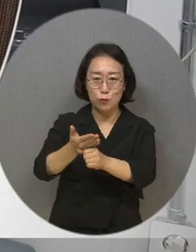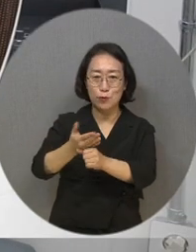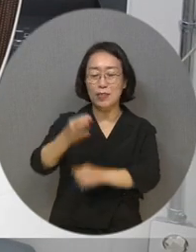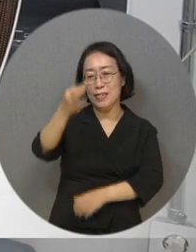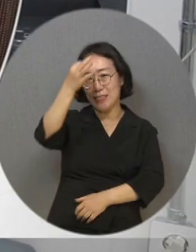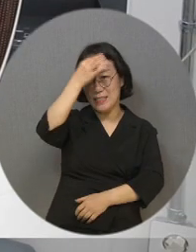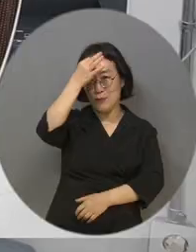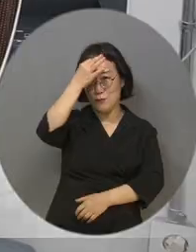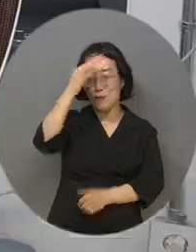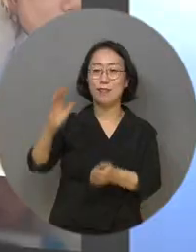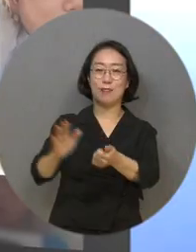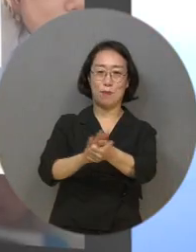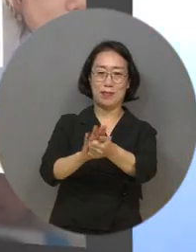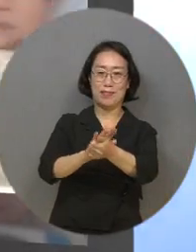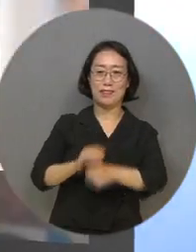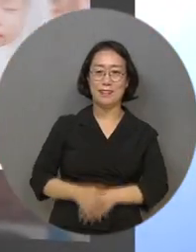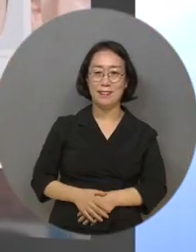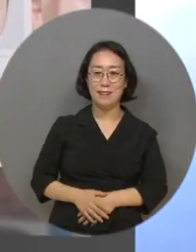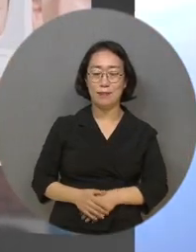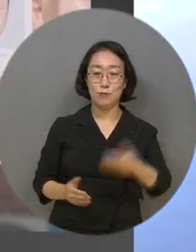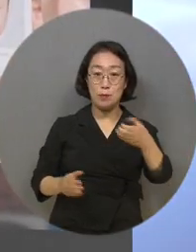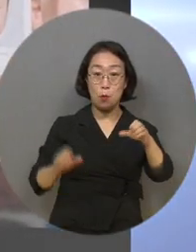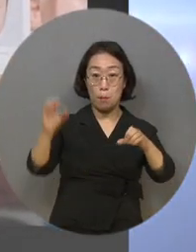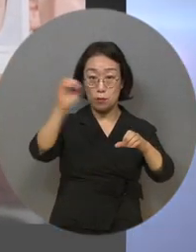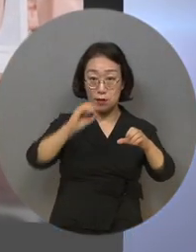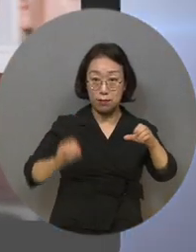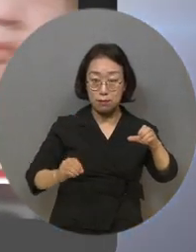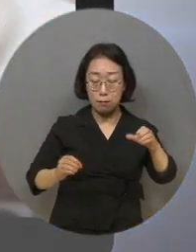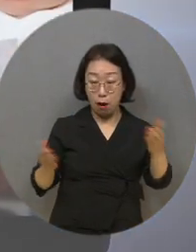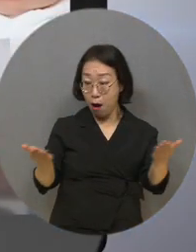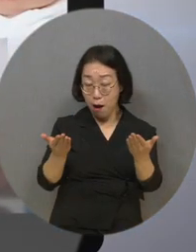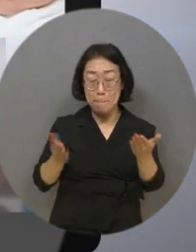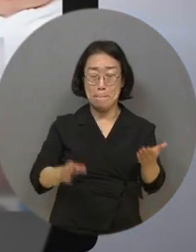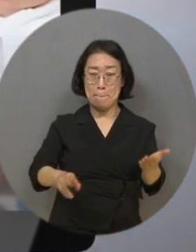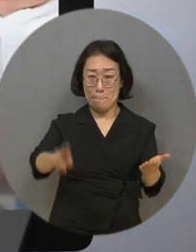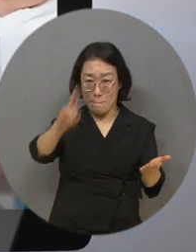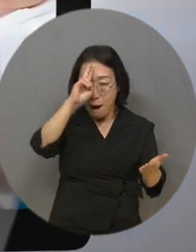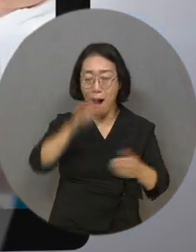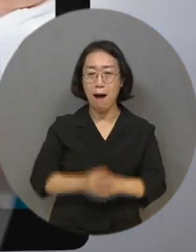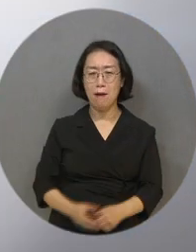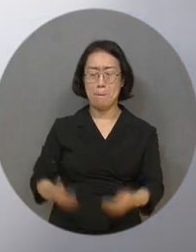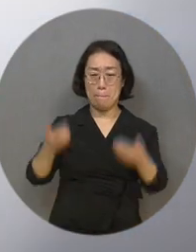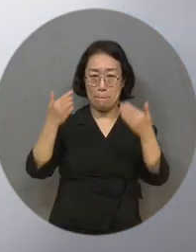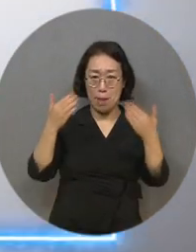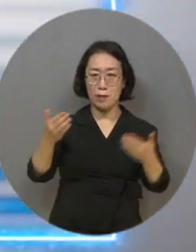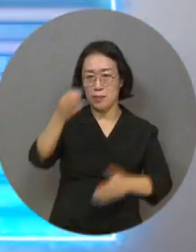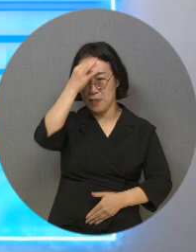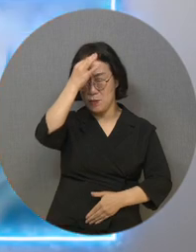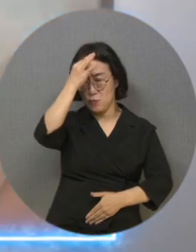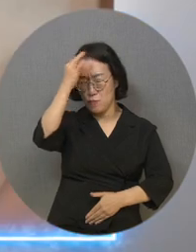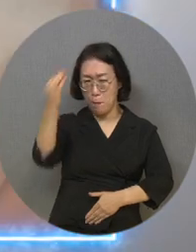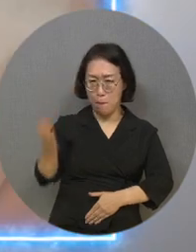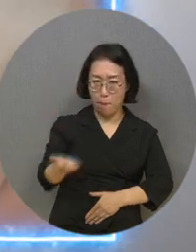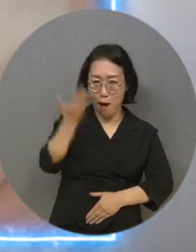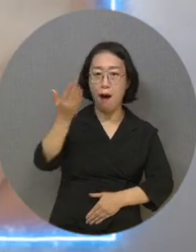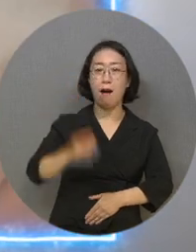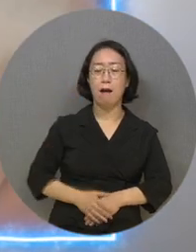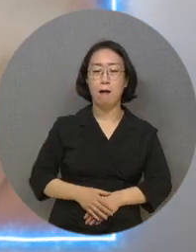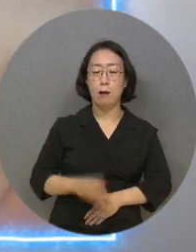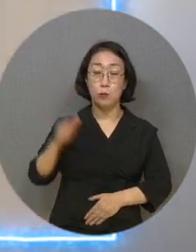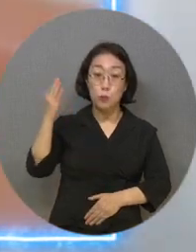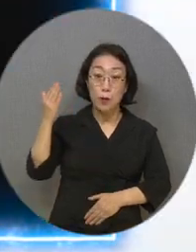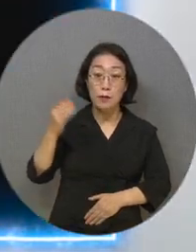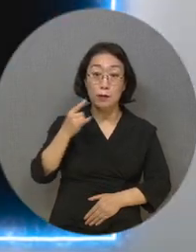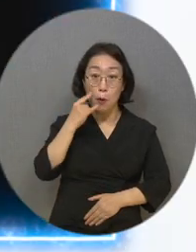얼굴을 볼 수 있는 서비스입니다. 95% 이상 일치할 만큼 그 정확도가 매우 높은 해당 상품은 요즘